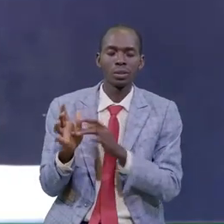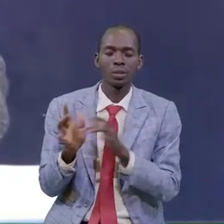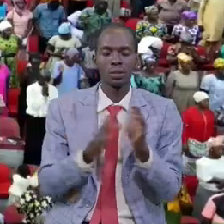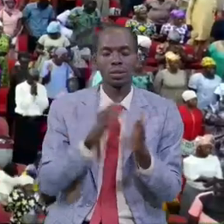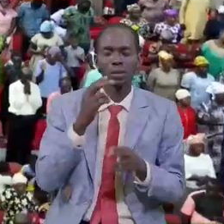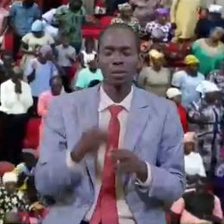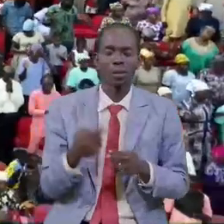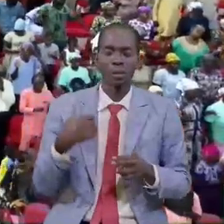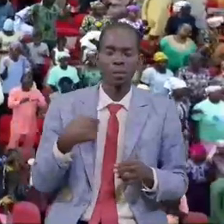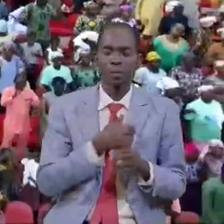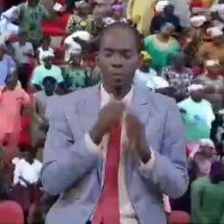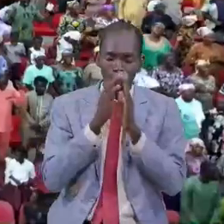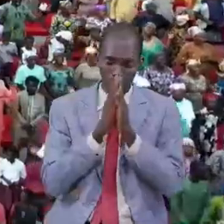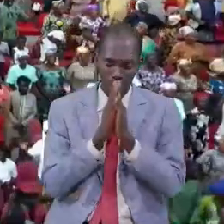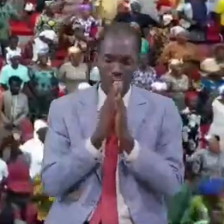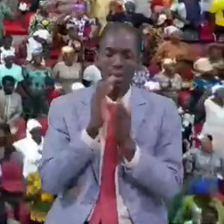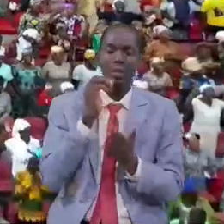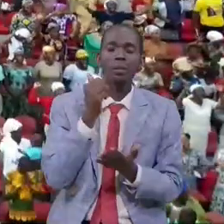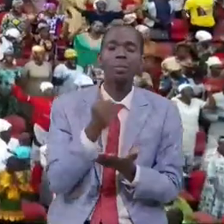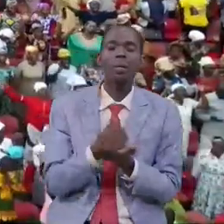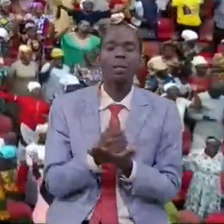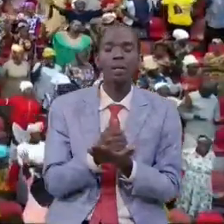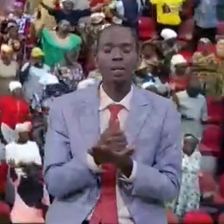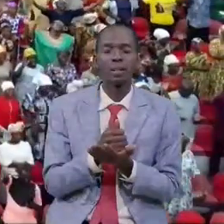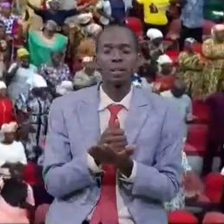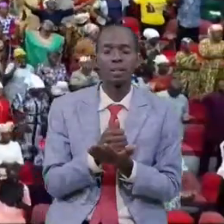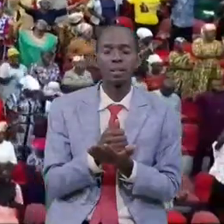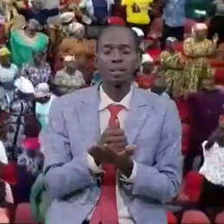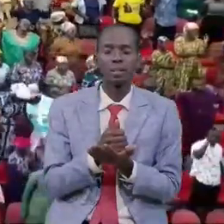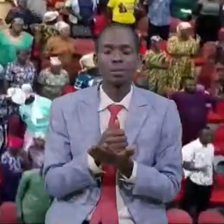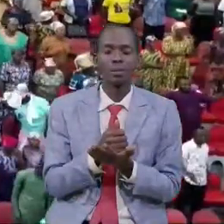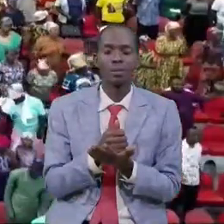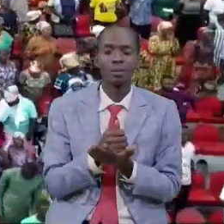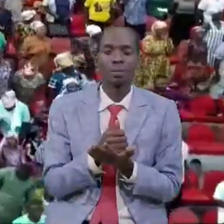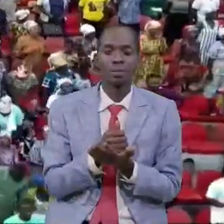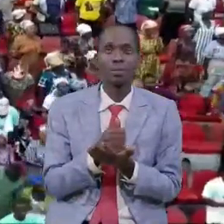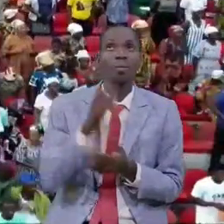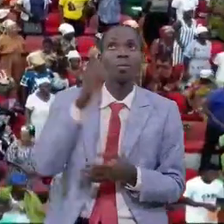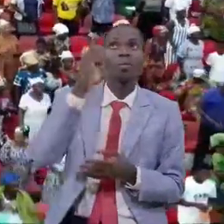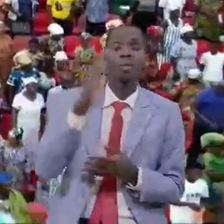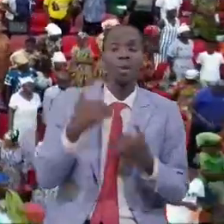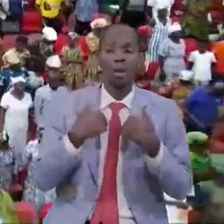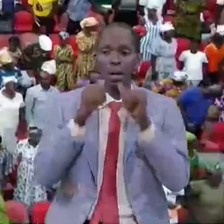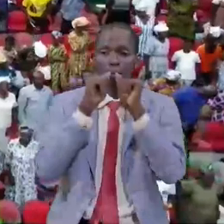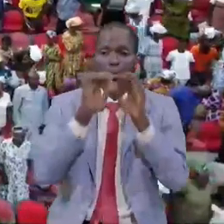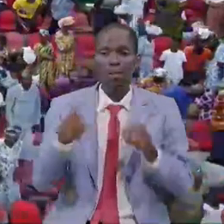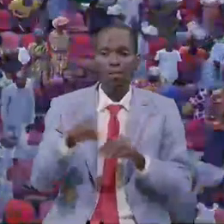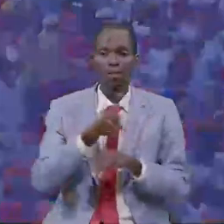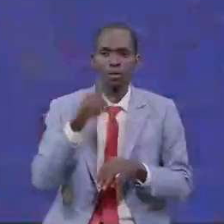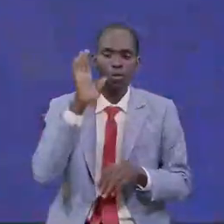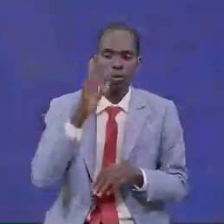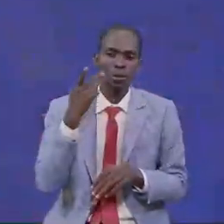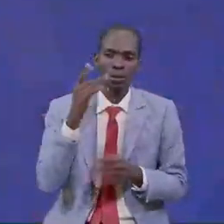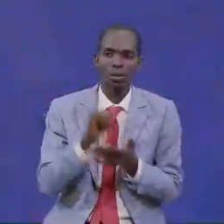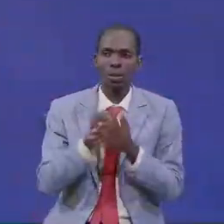we au pray. Au nom de Jésus, nous prions. God has blessed you. You will see the blessing tonight. Le